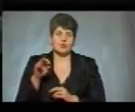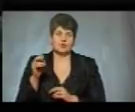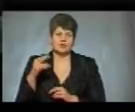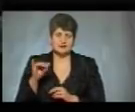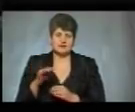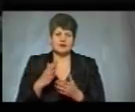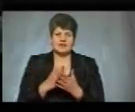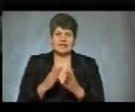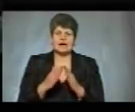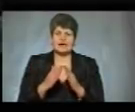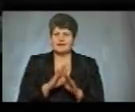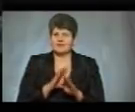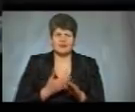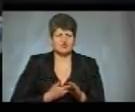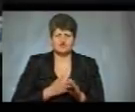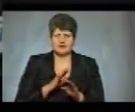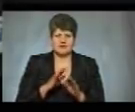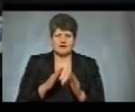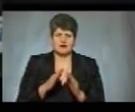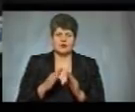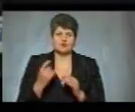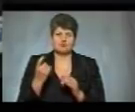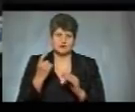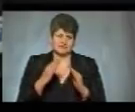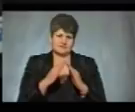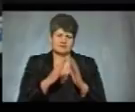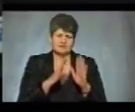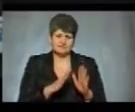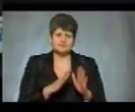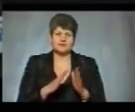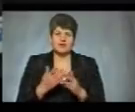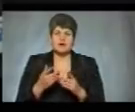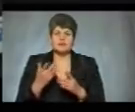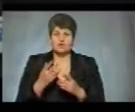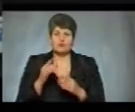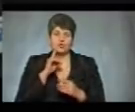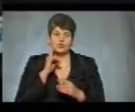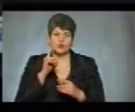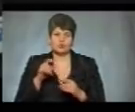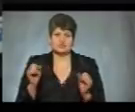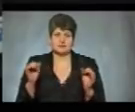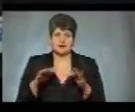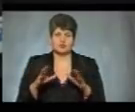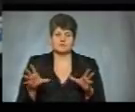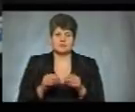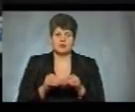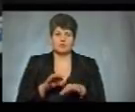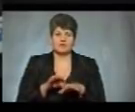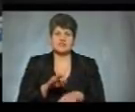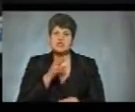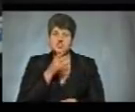хата, фактично нежила хата, нежиле господарське приміщення, в якому молоді люди збиралися для того, щоб спільно провести час.